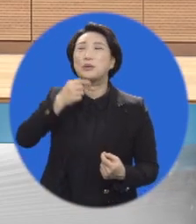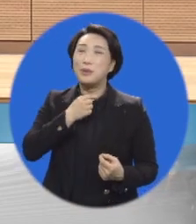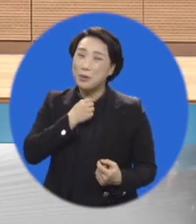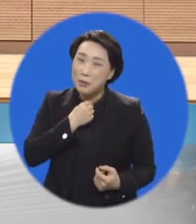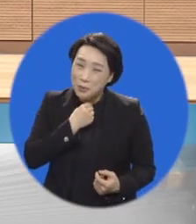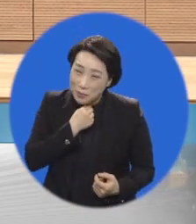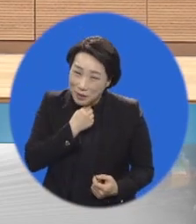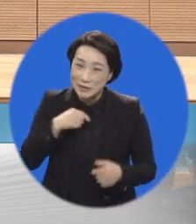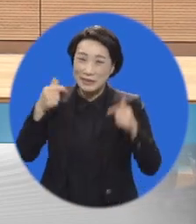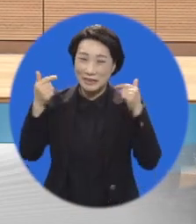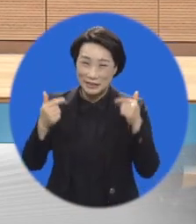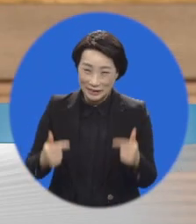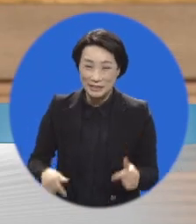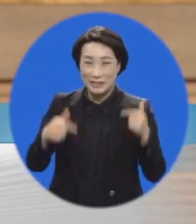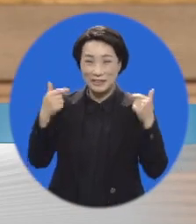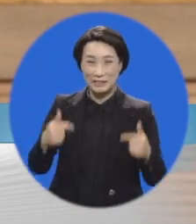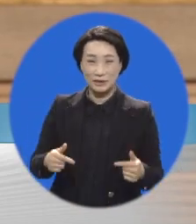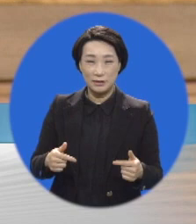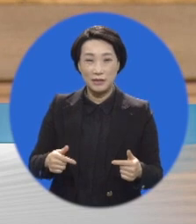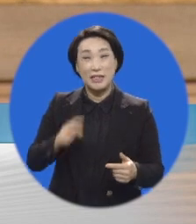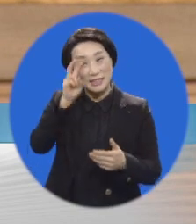꿈에도 소원이